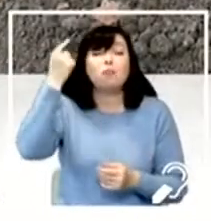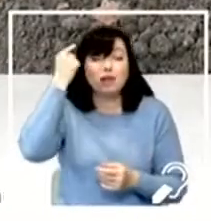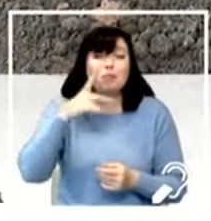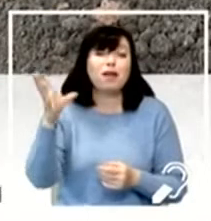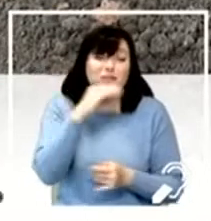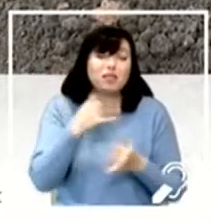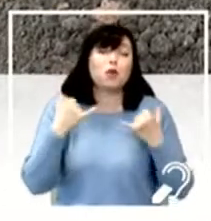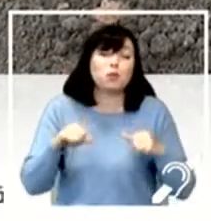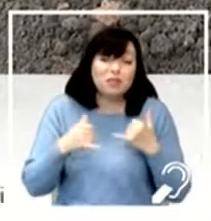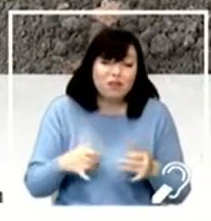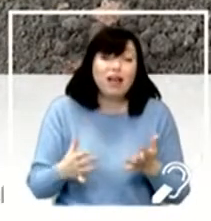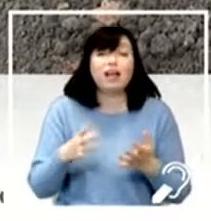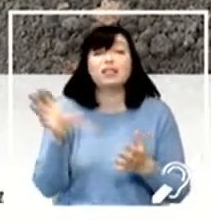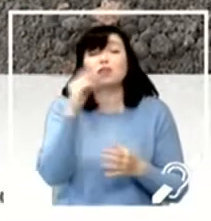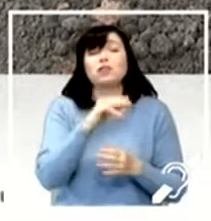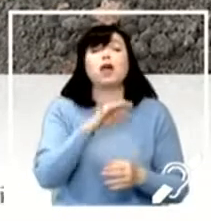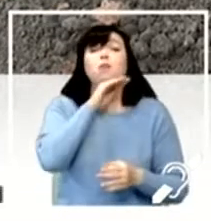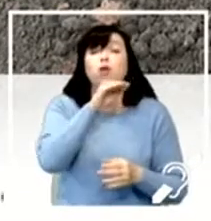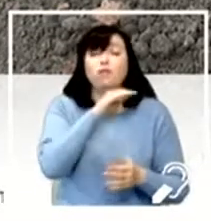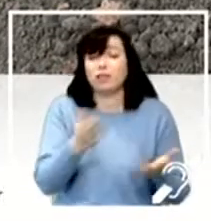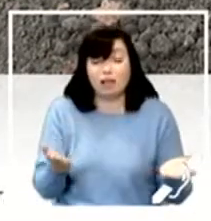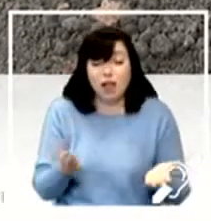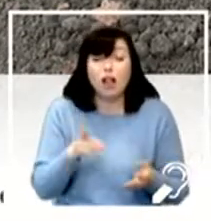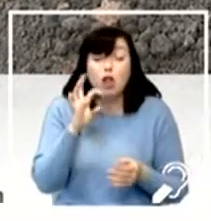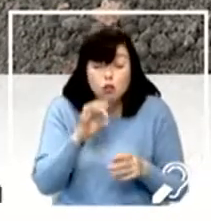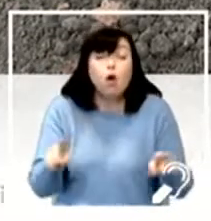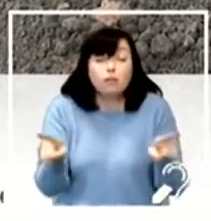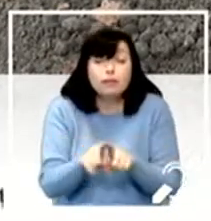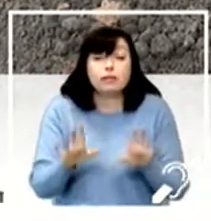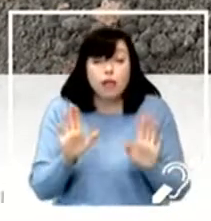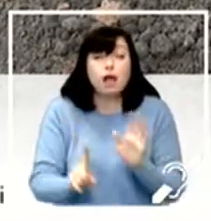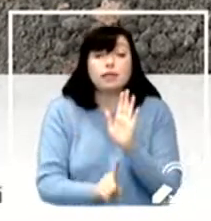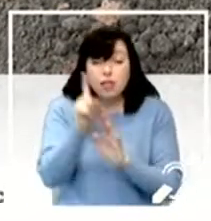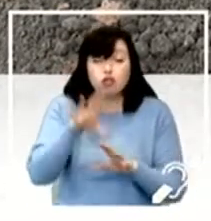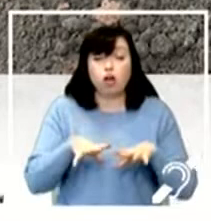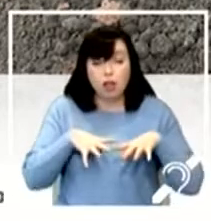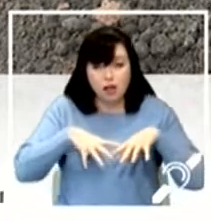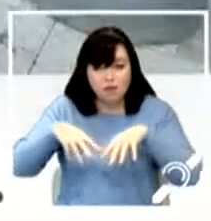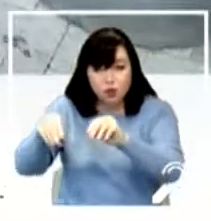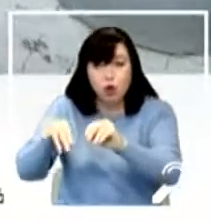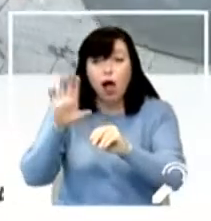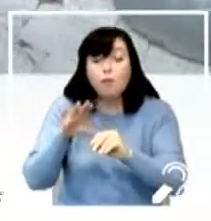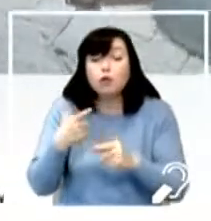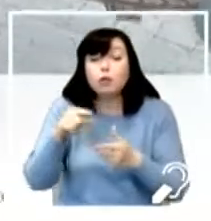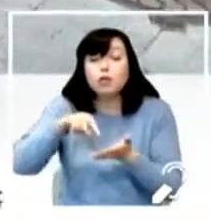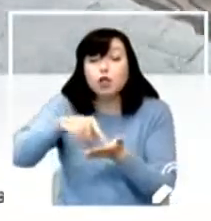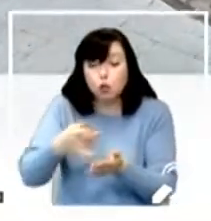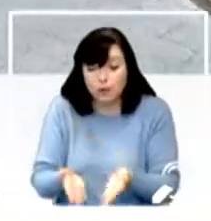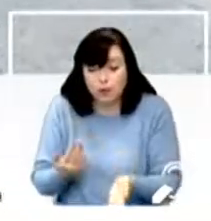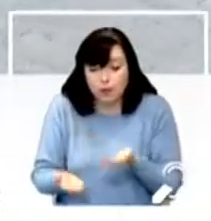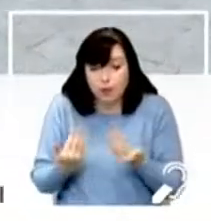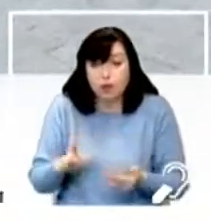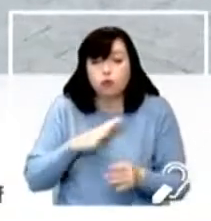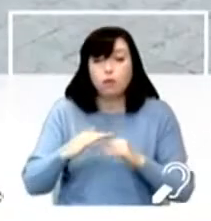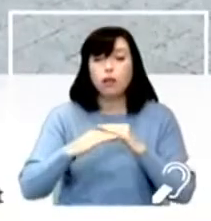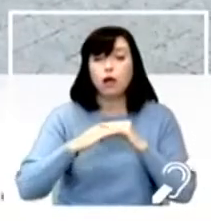la noi sunt specialiști în toate, însă sunt oamenii care lucrează în construcții și